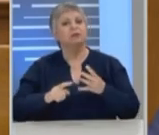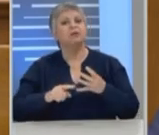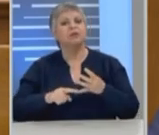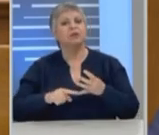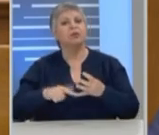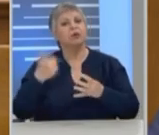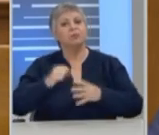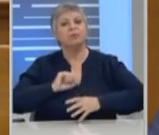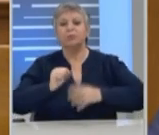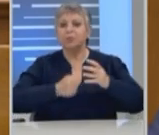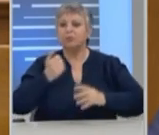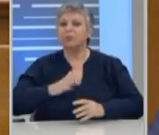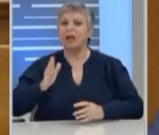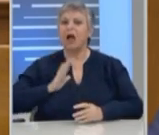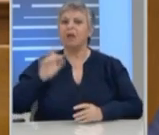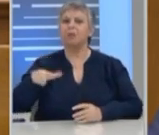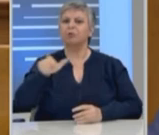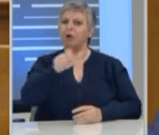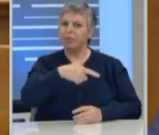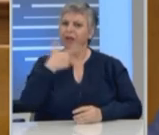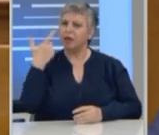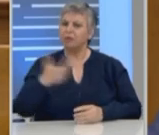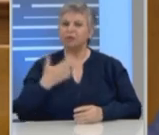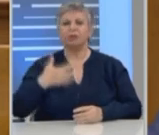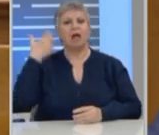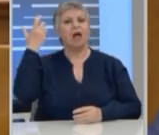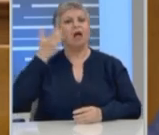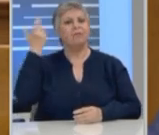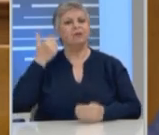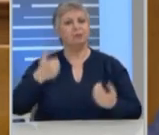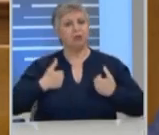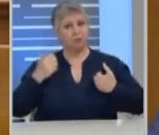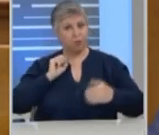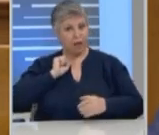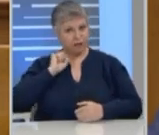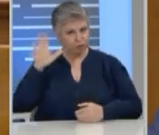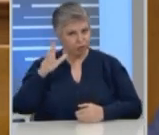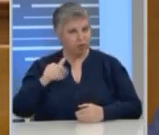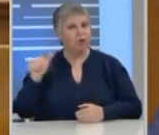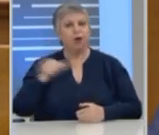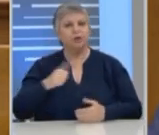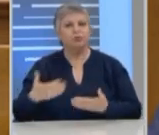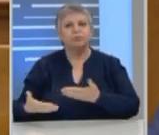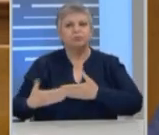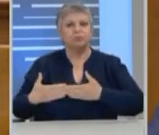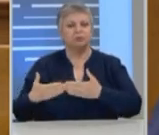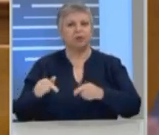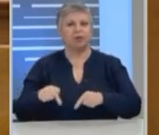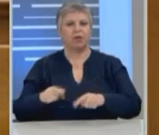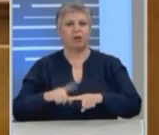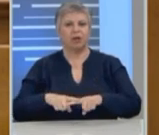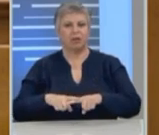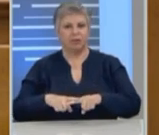αξιοποιηθεί το ανθρώπινο δυναμικό, οι επιστήμονες, οι νέοι που έχουν φύγει στο εξωτερικό. Πέμπτον, στις